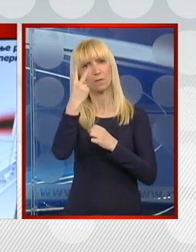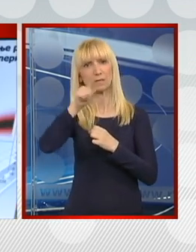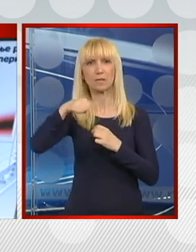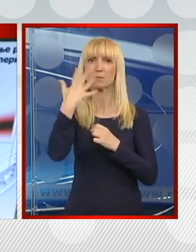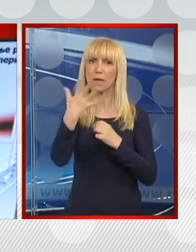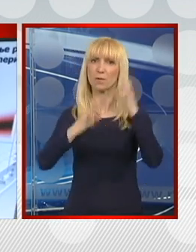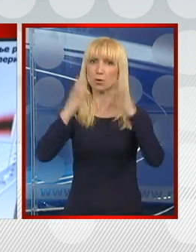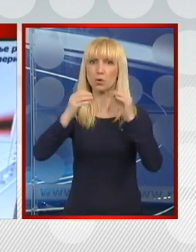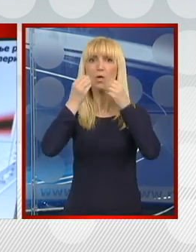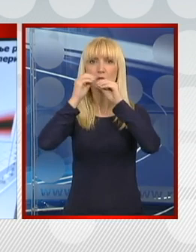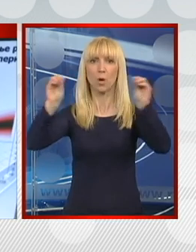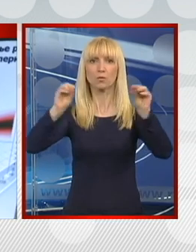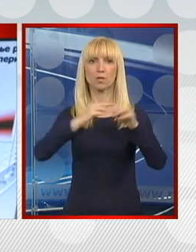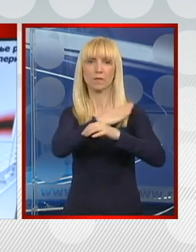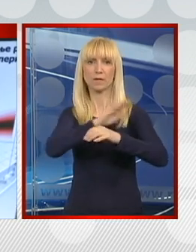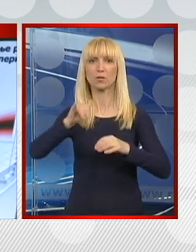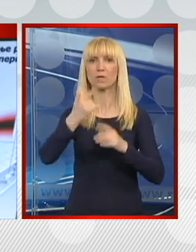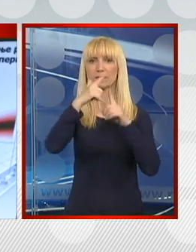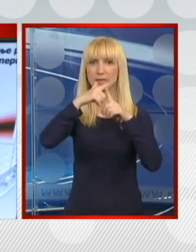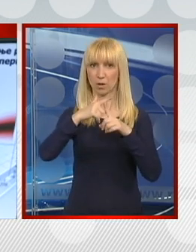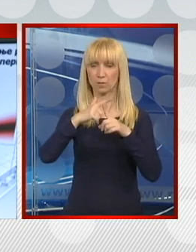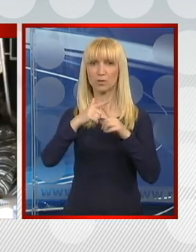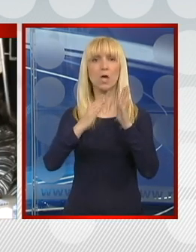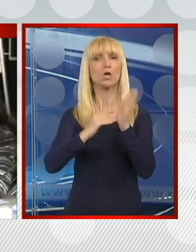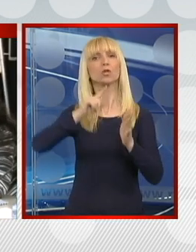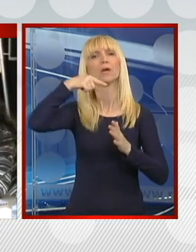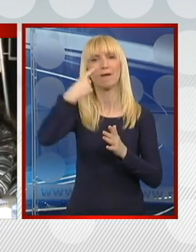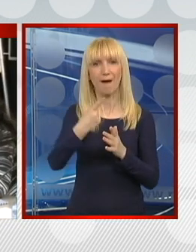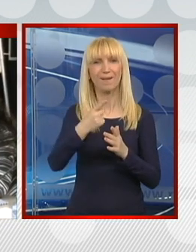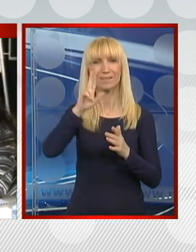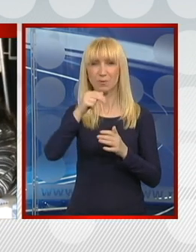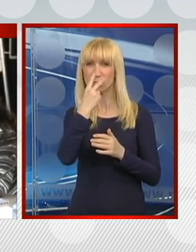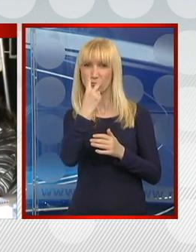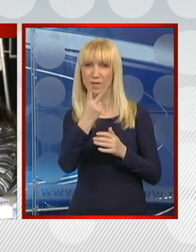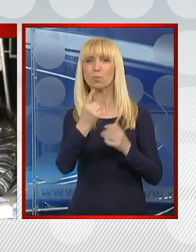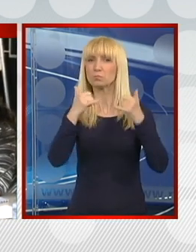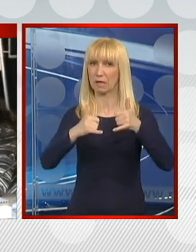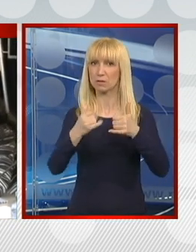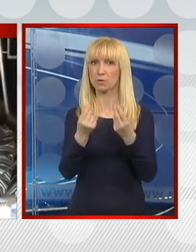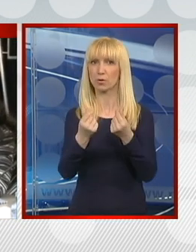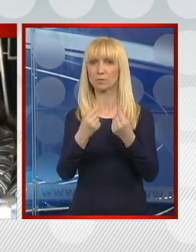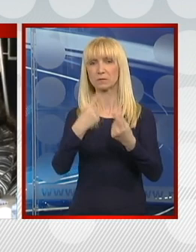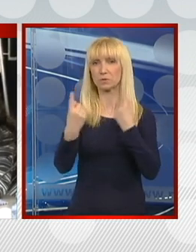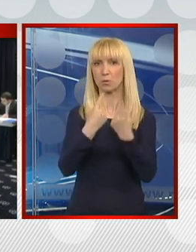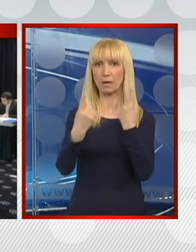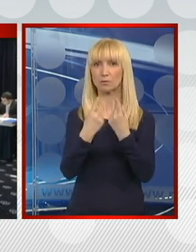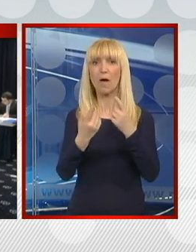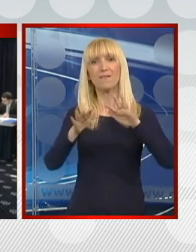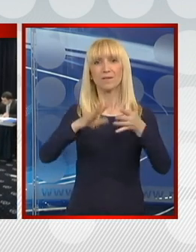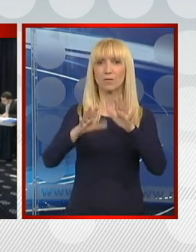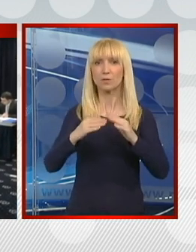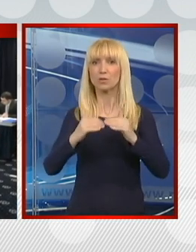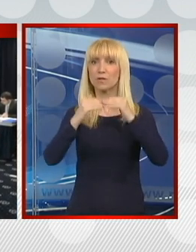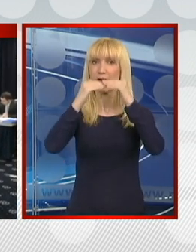2,5%, saopštila je guvernerka Jorgovanka Tabaković. Ona je kazala da je, imajući u vidu trenutna ekonomska kretanja, izvesno da